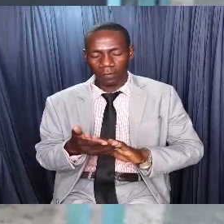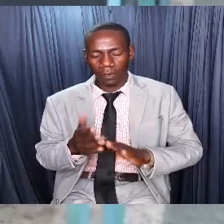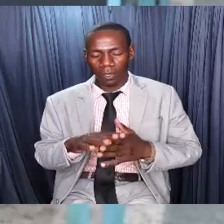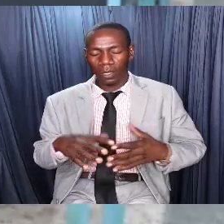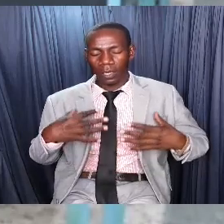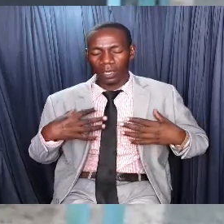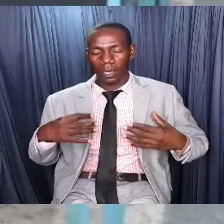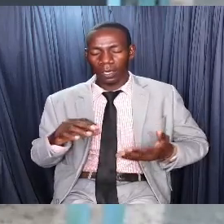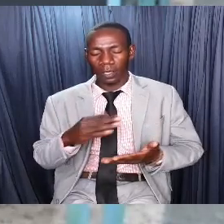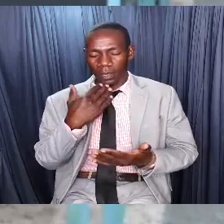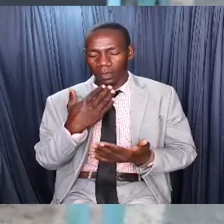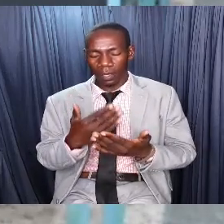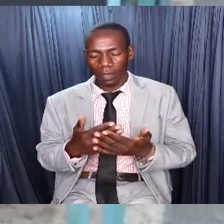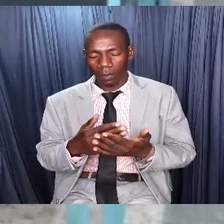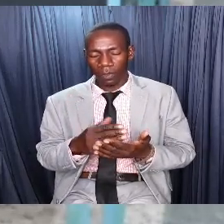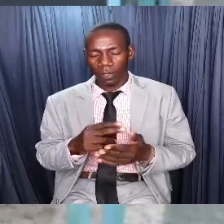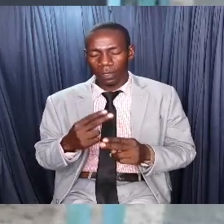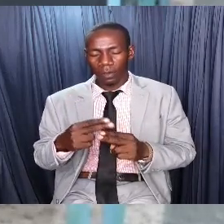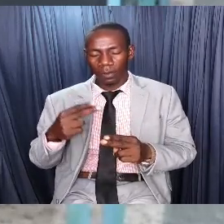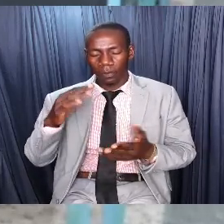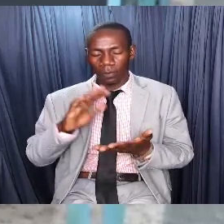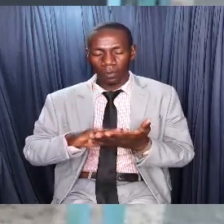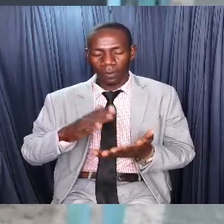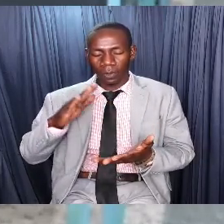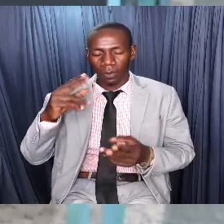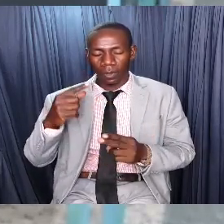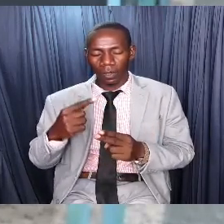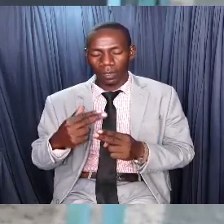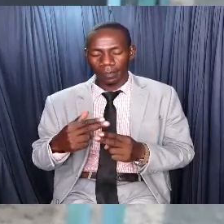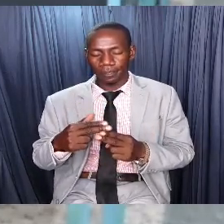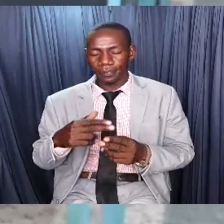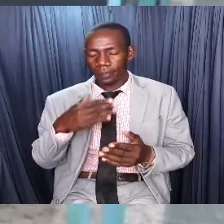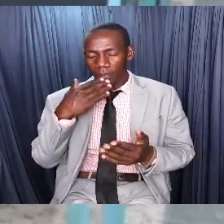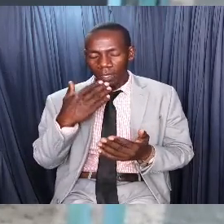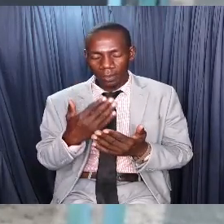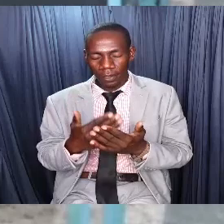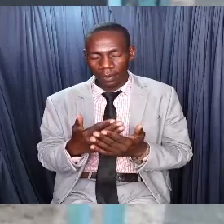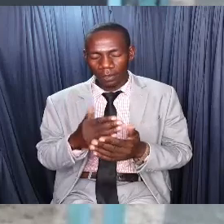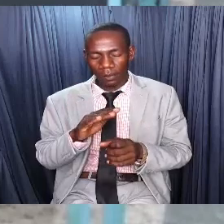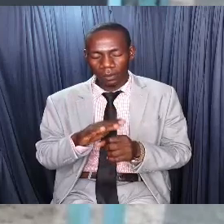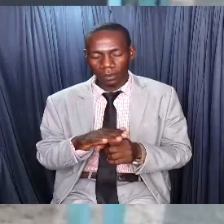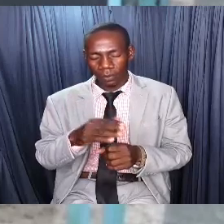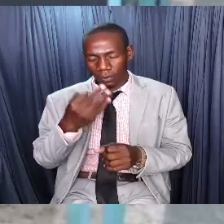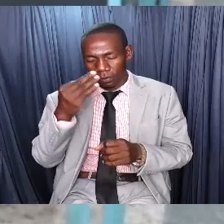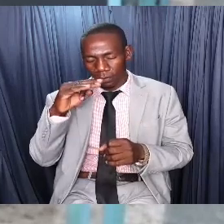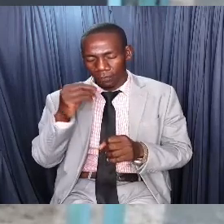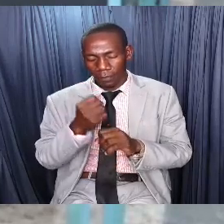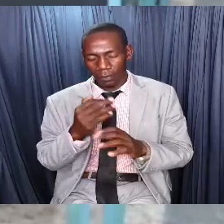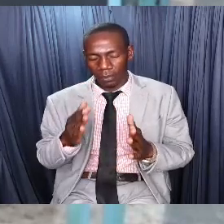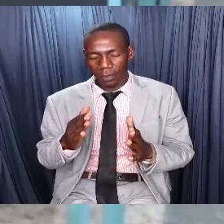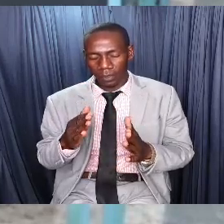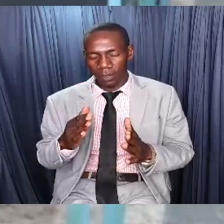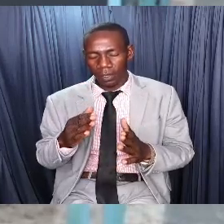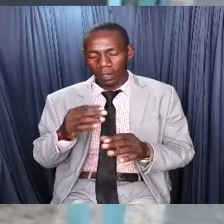Umetuponya. Asante kwa ajili ya utukufu wa jina lako Bwana. Tufumwe kwa amani Mungu wa mwanzilishi. Wende pamoja nasi Bwana. Nyumba ya